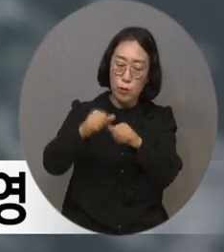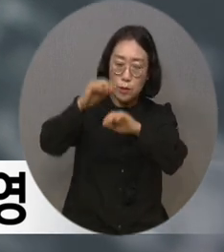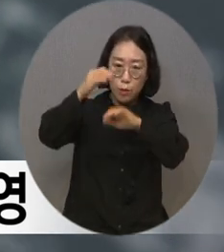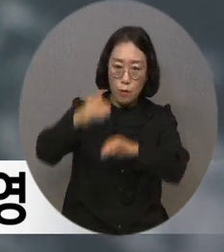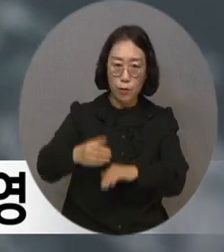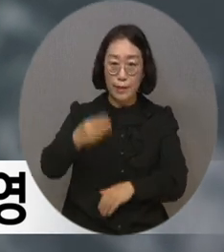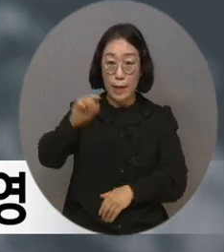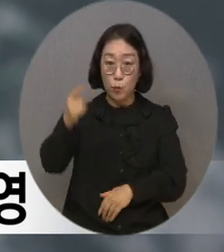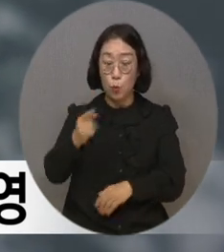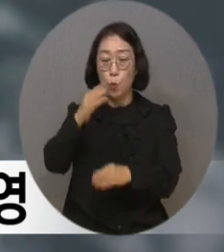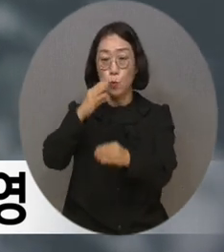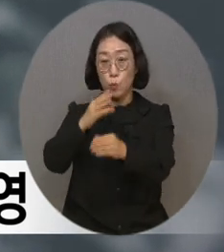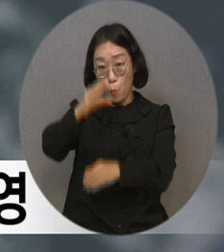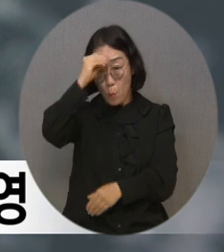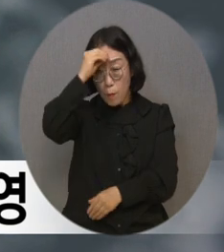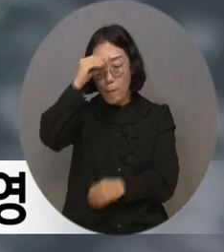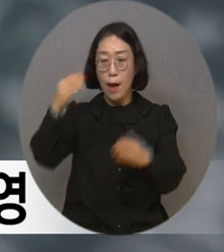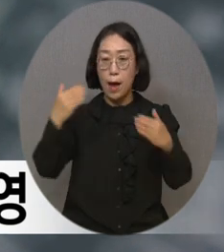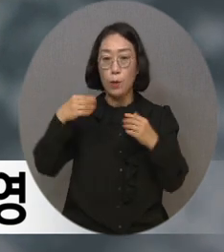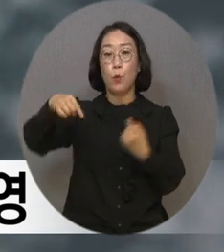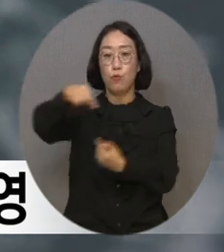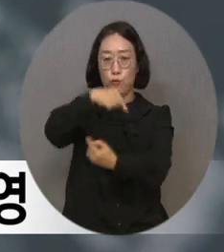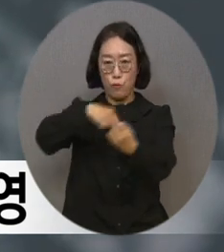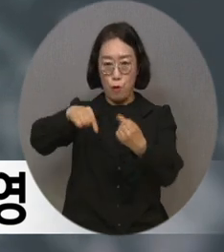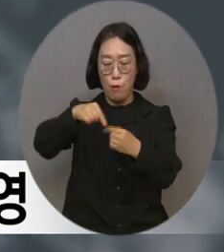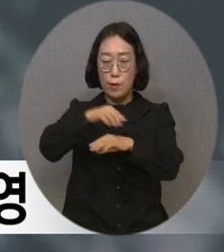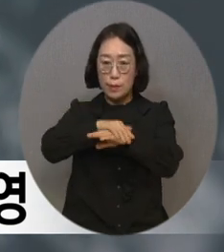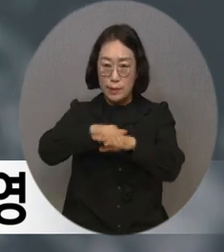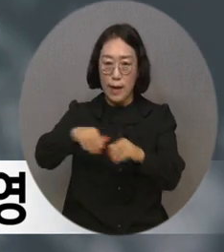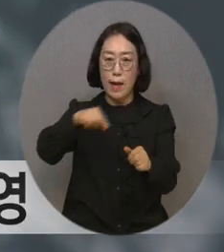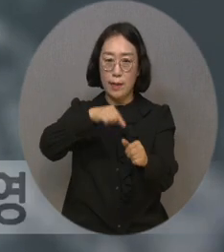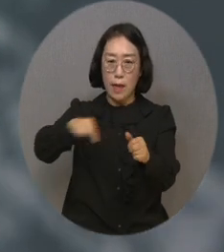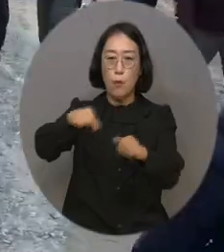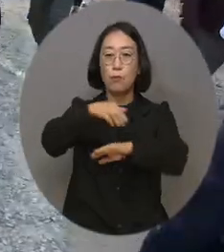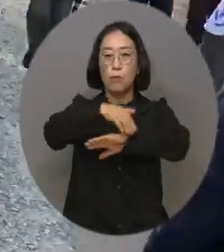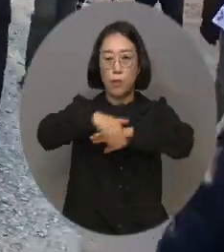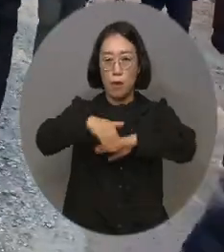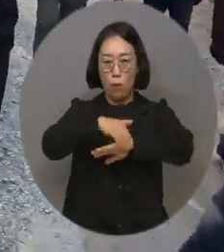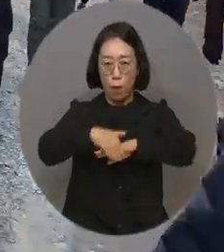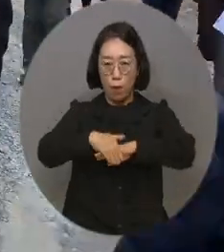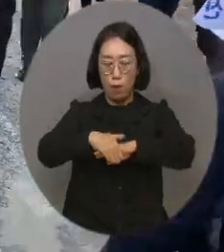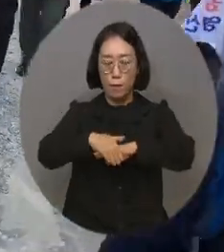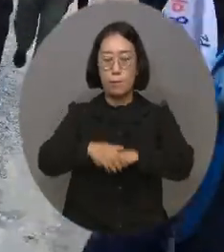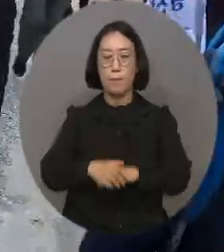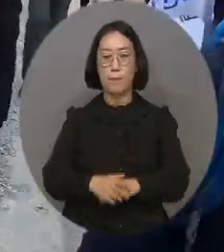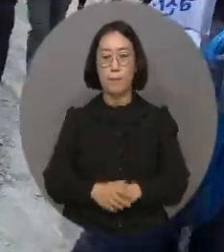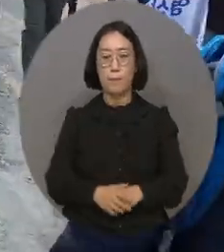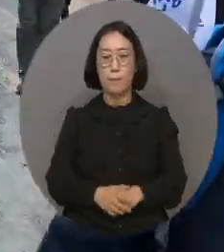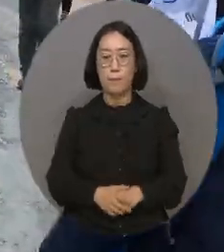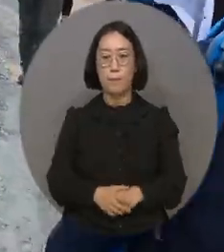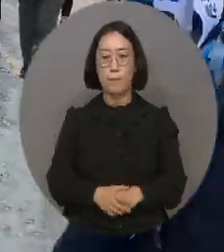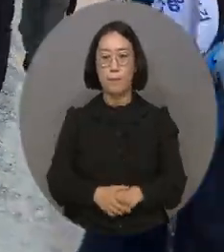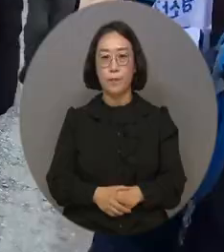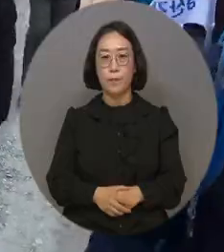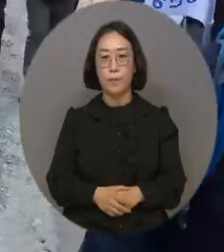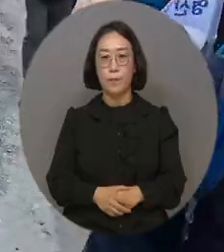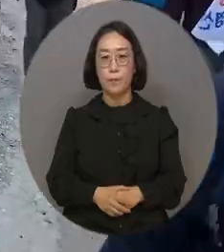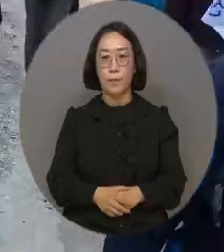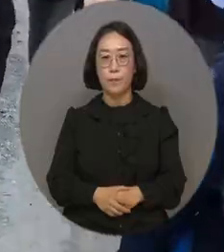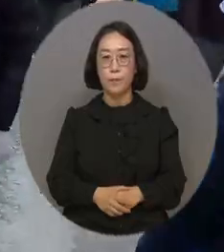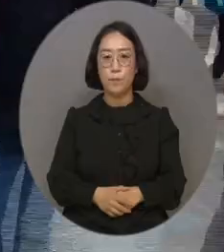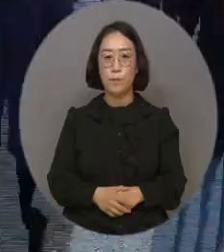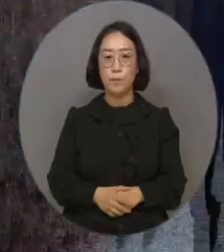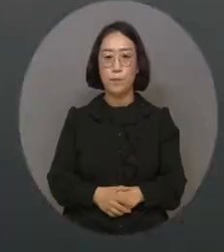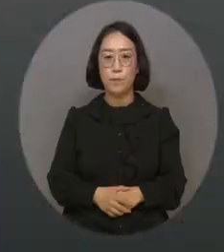탄소중립 선도학교를 운영하는 등 생태시민 육성에 매진하고 있습니다. 복지TV 뉴스 김정현입니다.